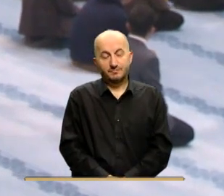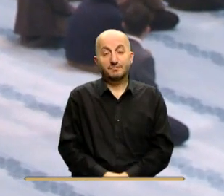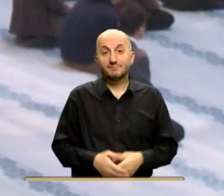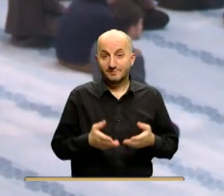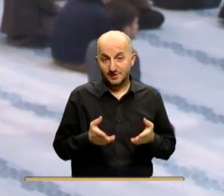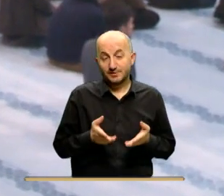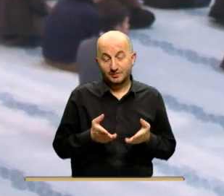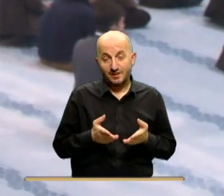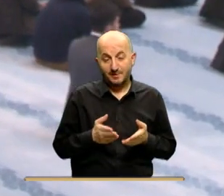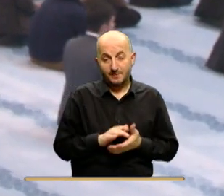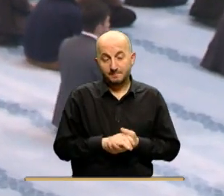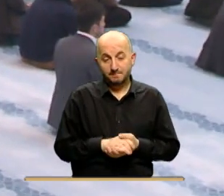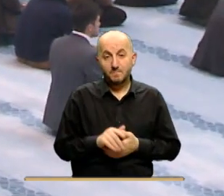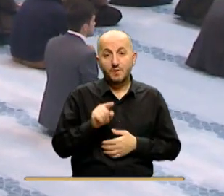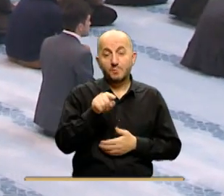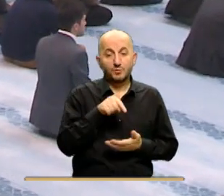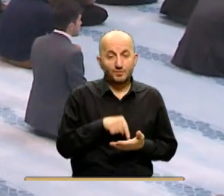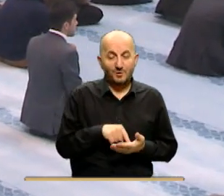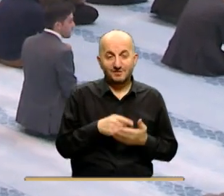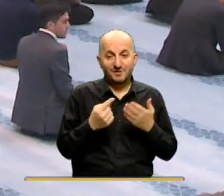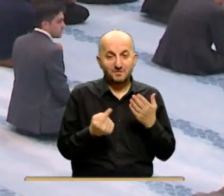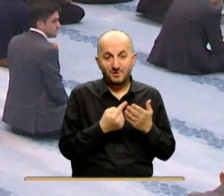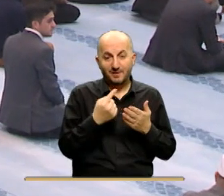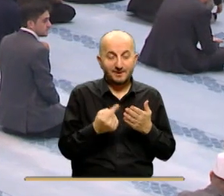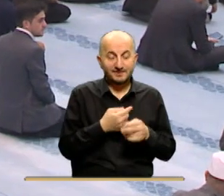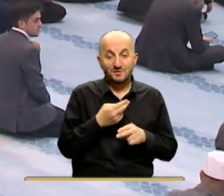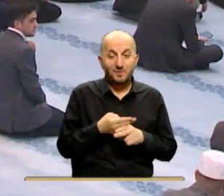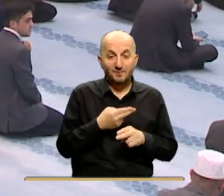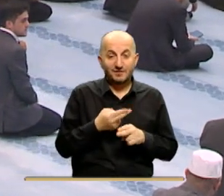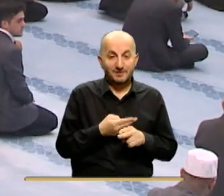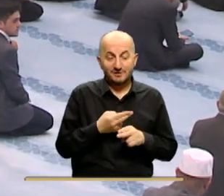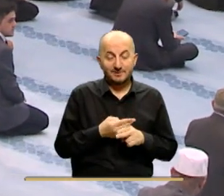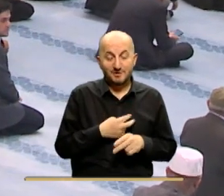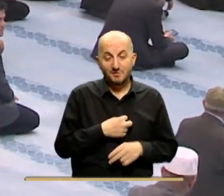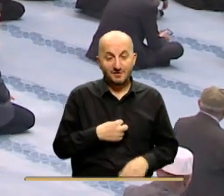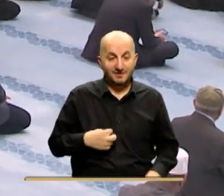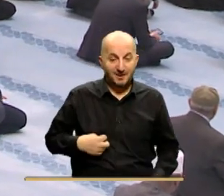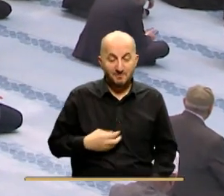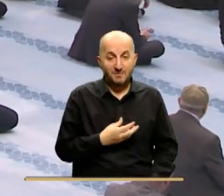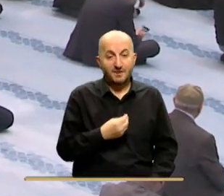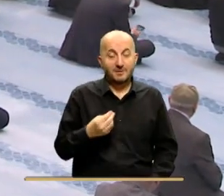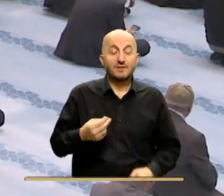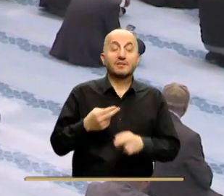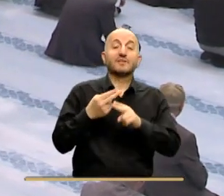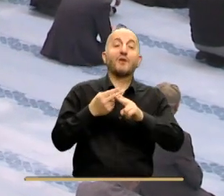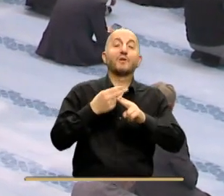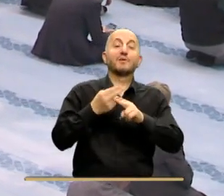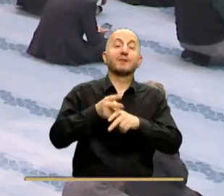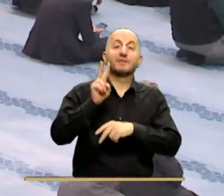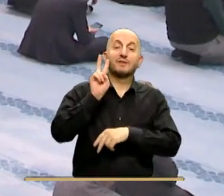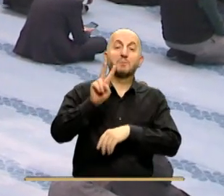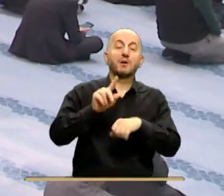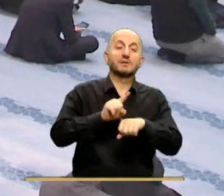İşte bu noktada Kur'an'ın örnekliğine ve peygamberlerin örnekliğine